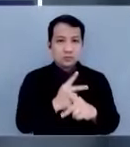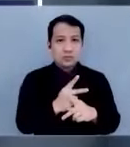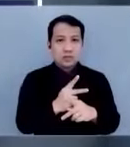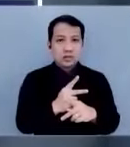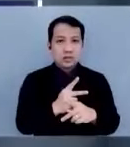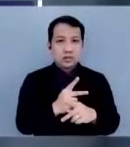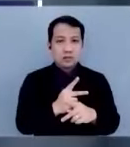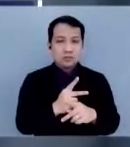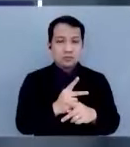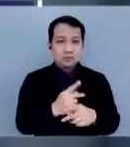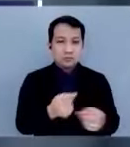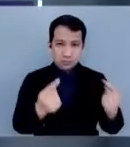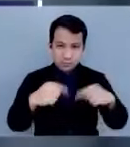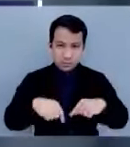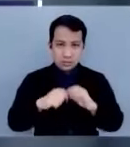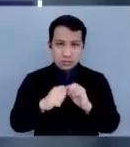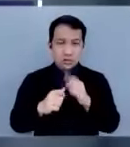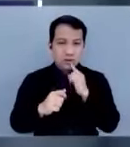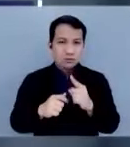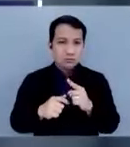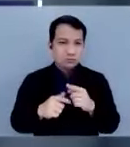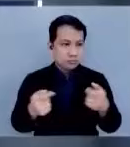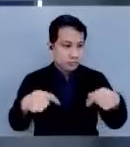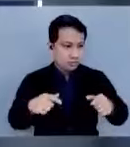punta ka dito, tingnan natin kung may babaril sa'yo.